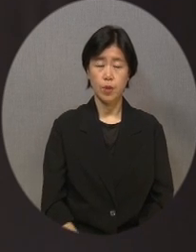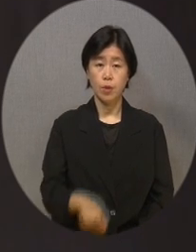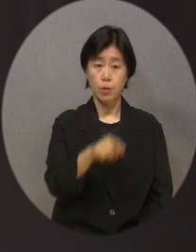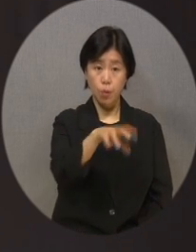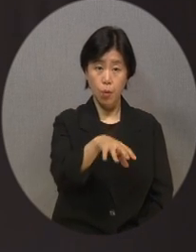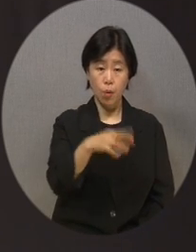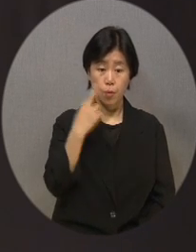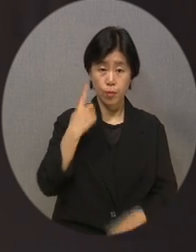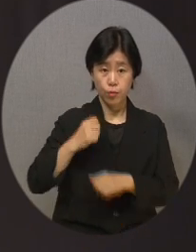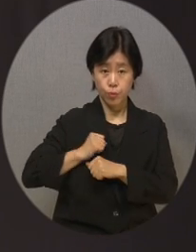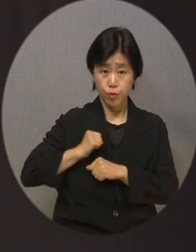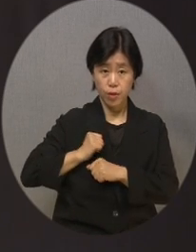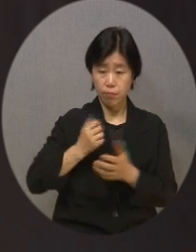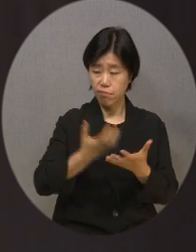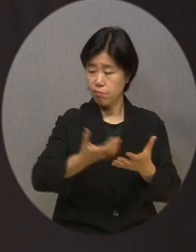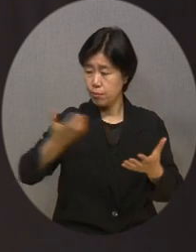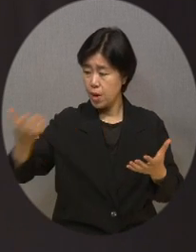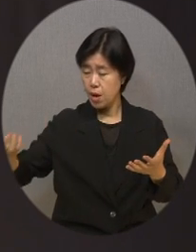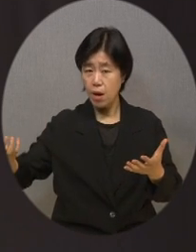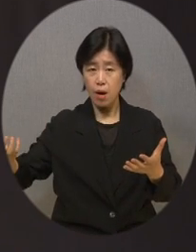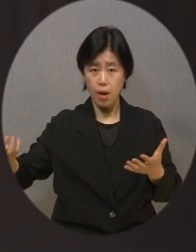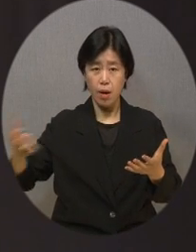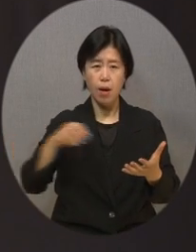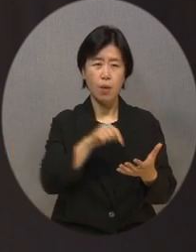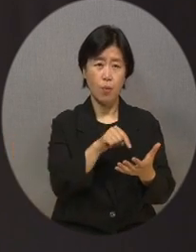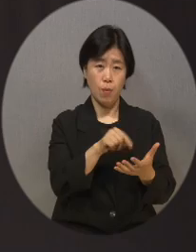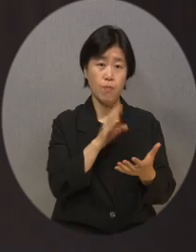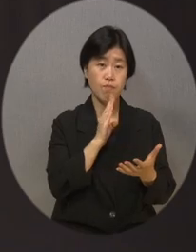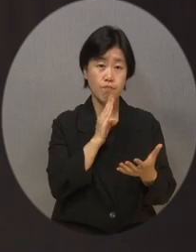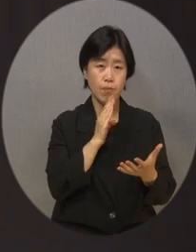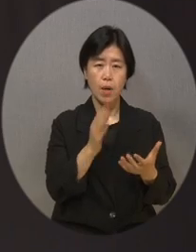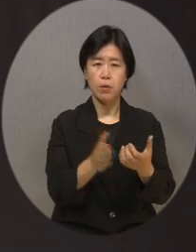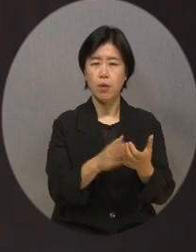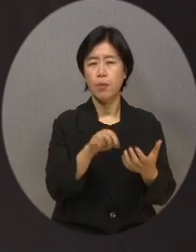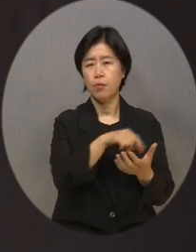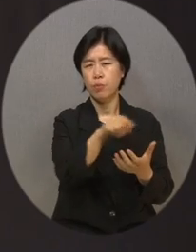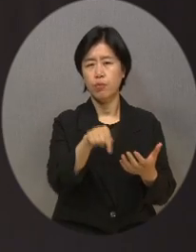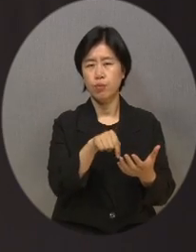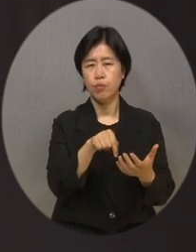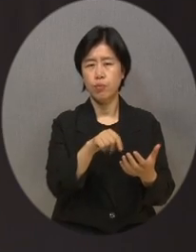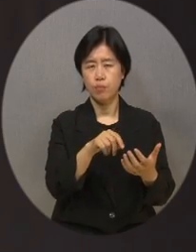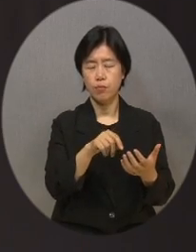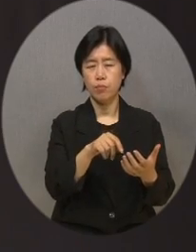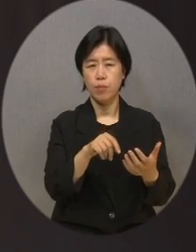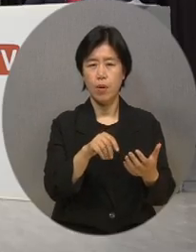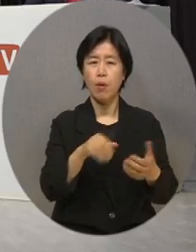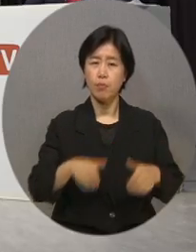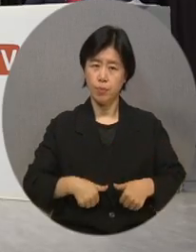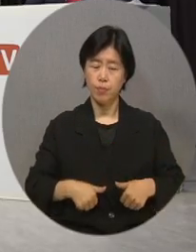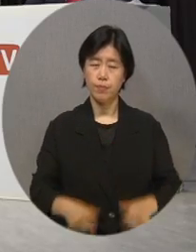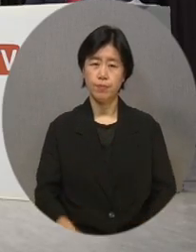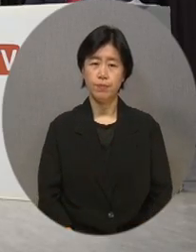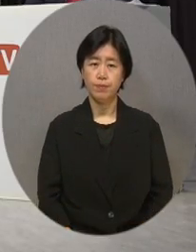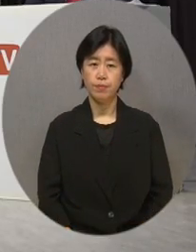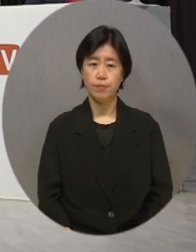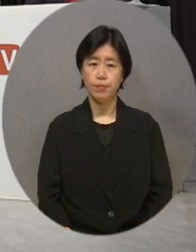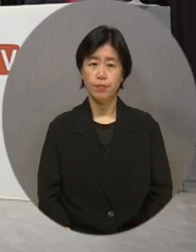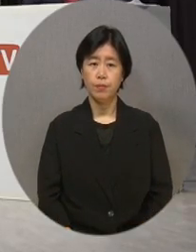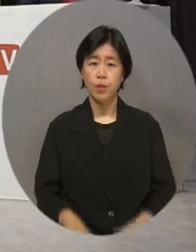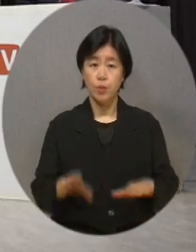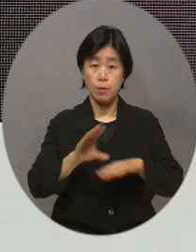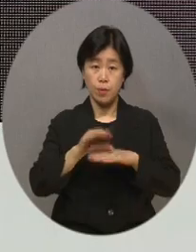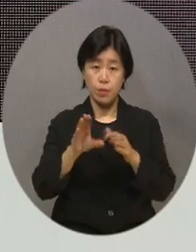하니까 그나마 이게 형편무인지에 대해가는 시점인데 당연히 필요하다고 저는 봅니다. 아, 예. 오늘